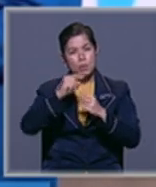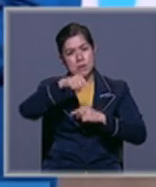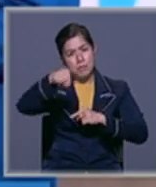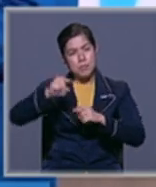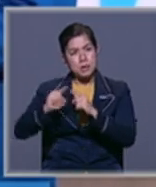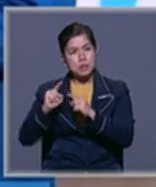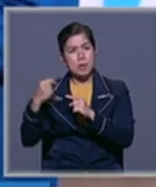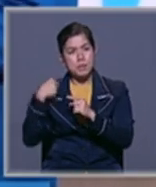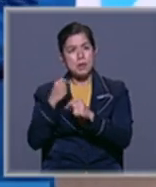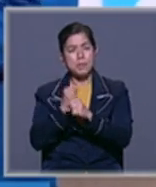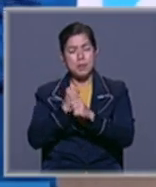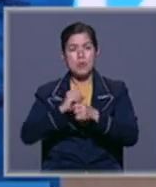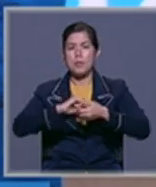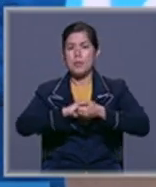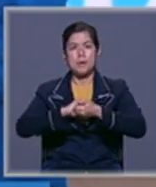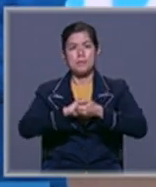รคใหม่ครับ